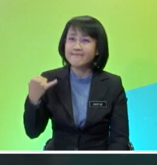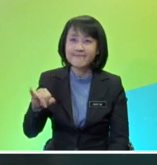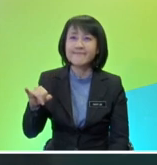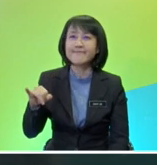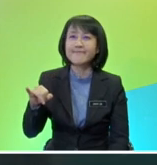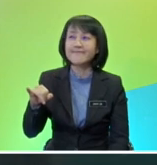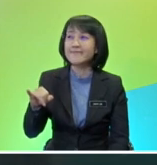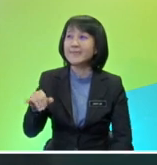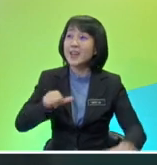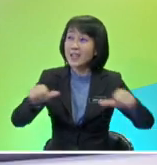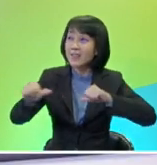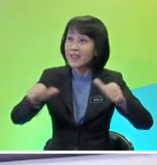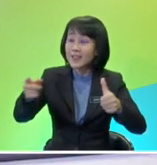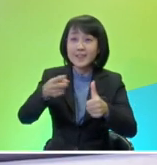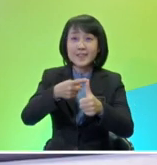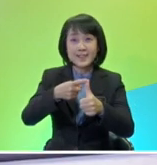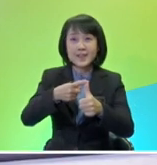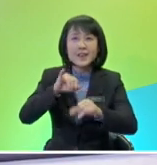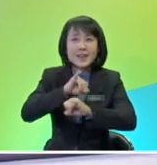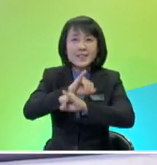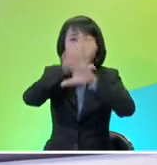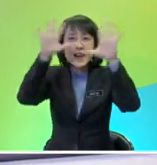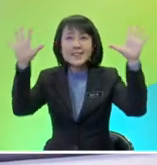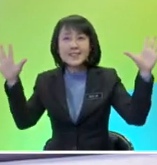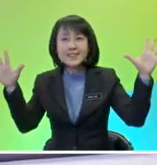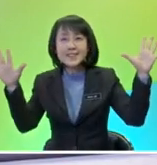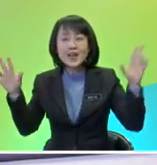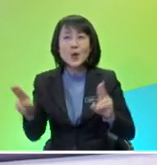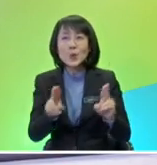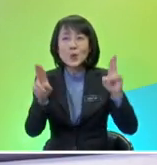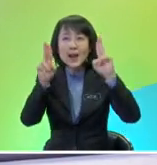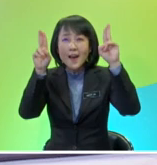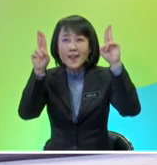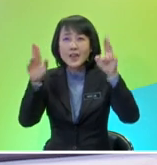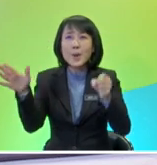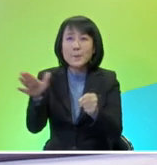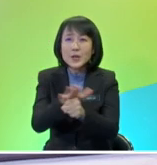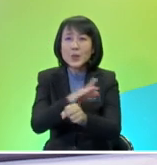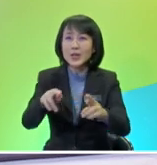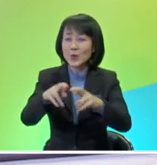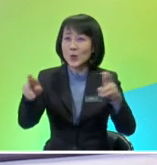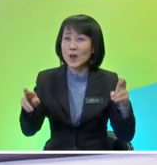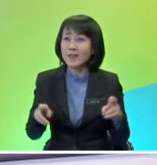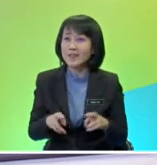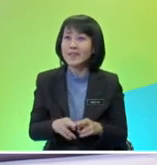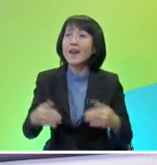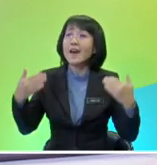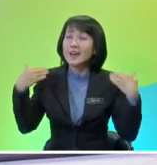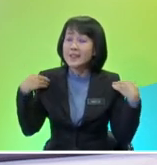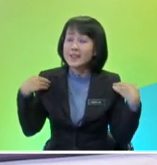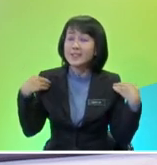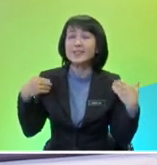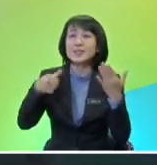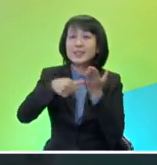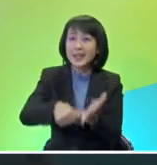Jadi aktiviti yang pertama ini jelas sekali menunjukkan bahawa udara tersebut memenuhi ruang dan ada wujudnya tekanan udara di